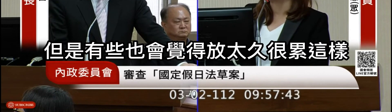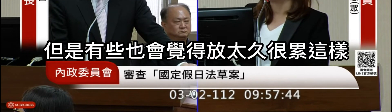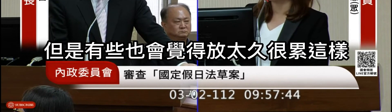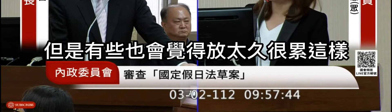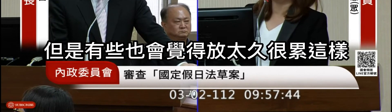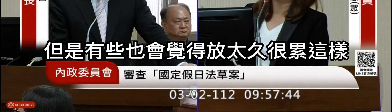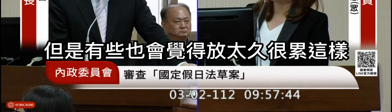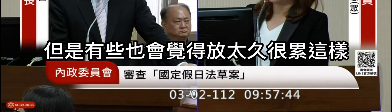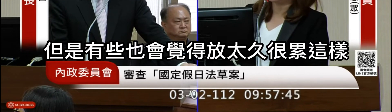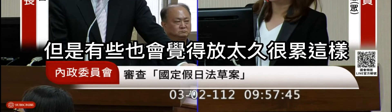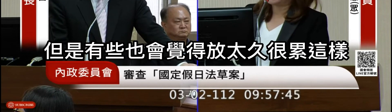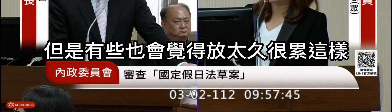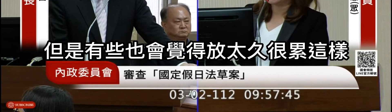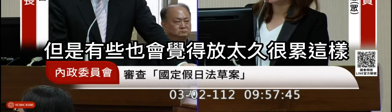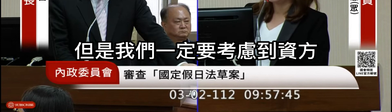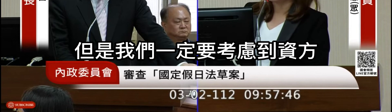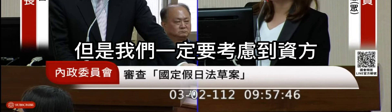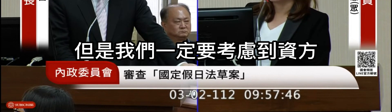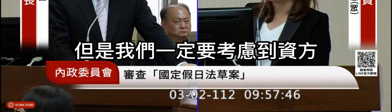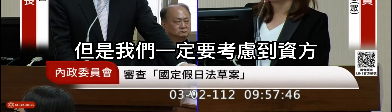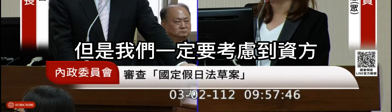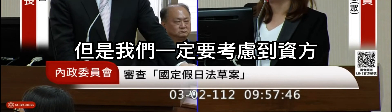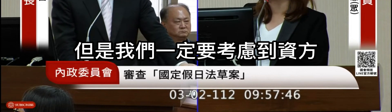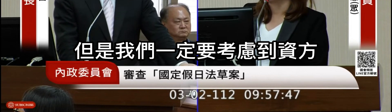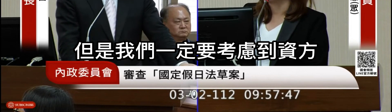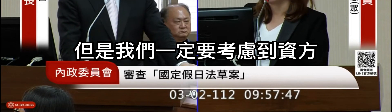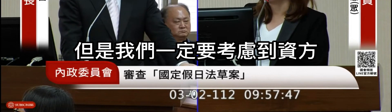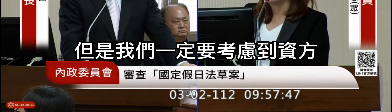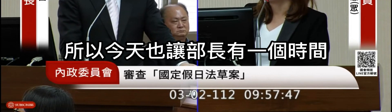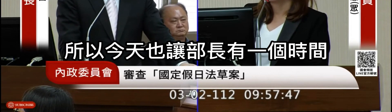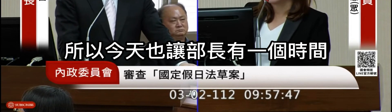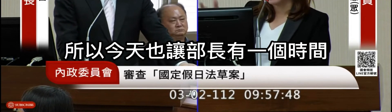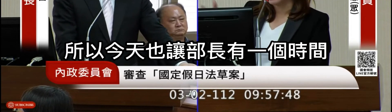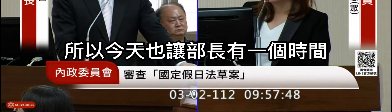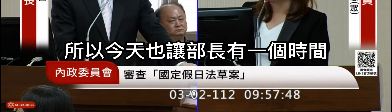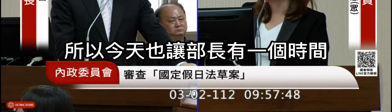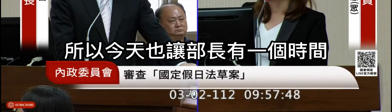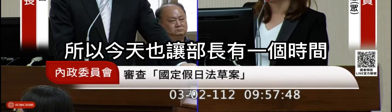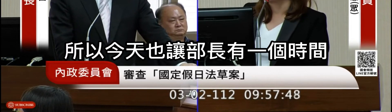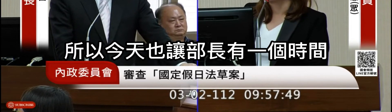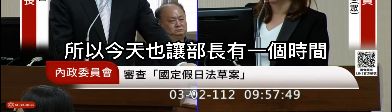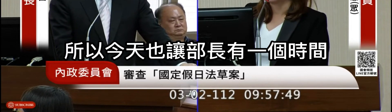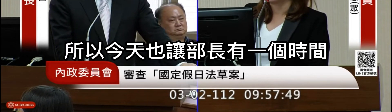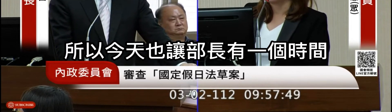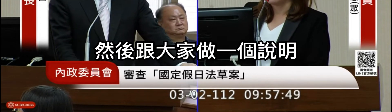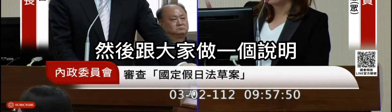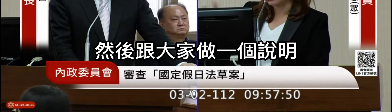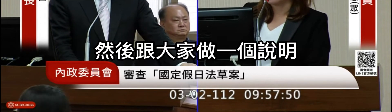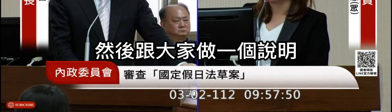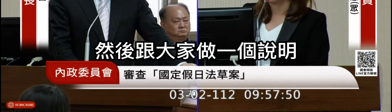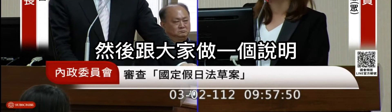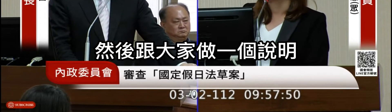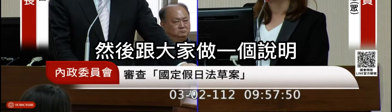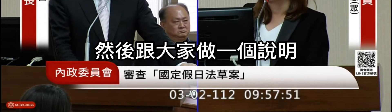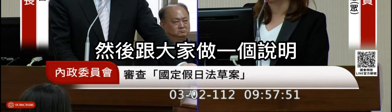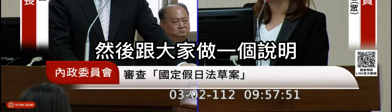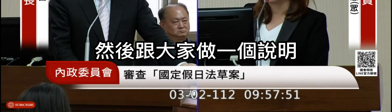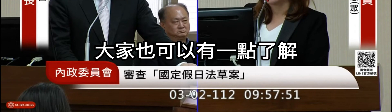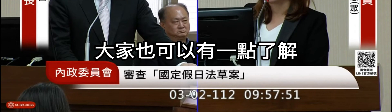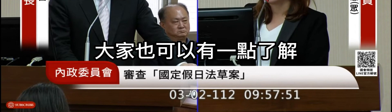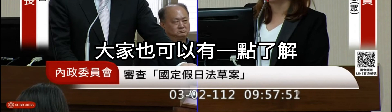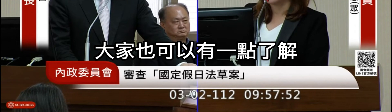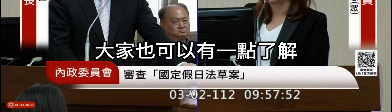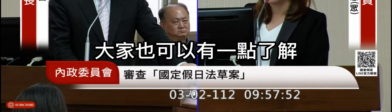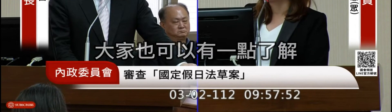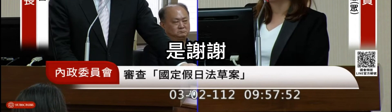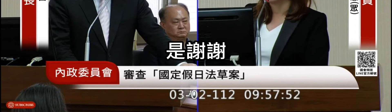但是有一些也会觉得放太久很累这样， 是， 但是我们一定要考虑到资方嘛，所以今天也让部长有一个时间，然后跟大家做一个说明，